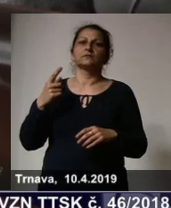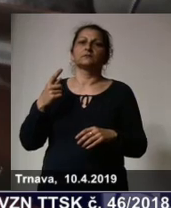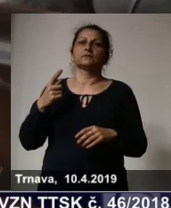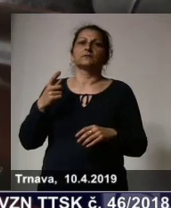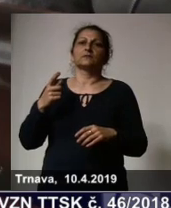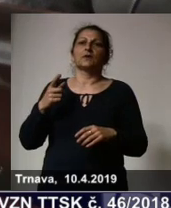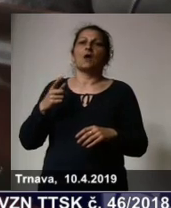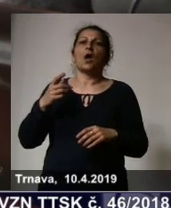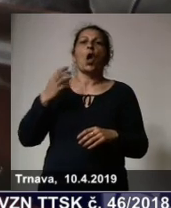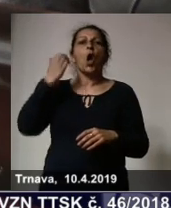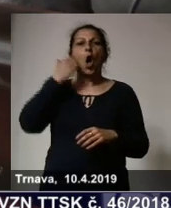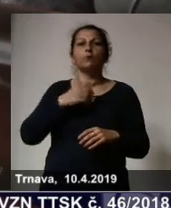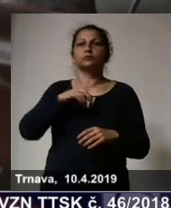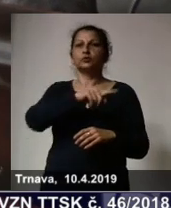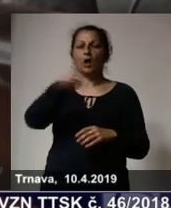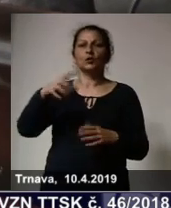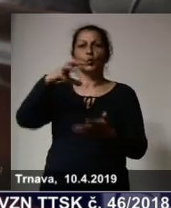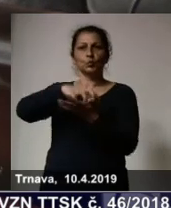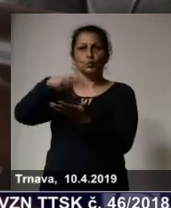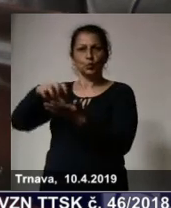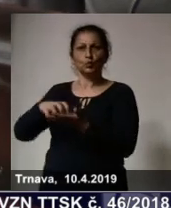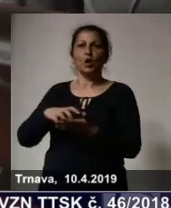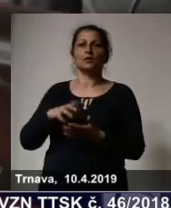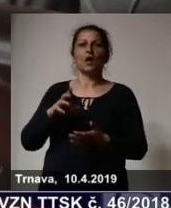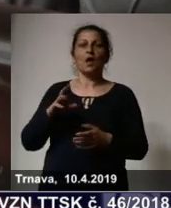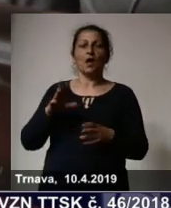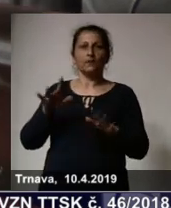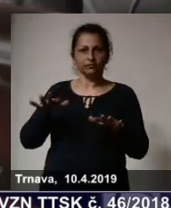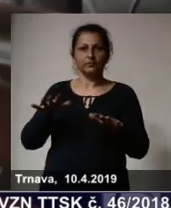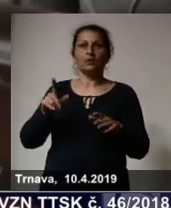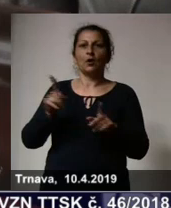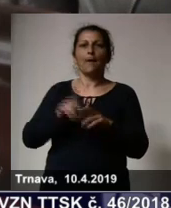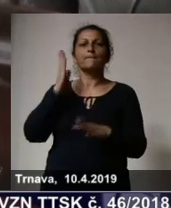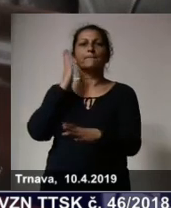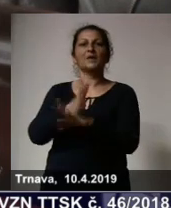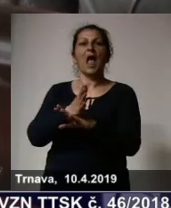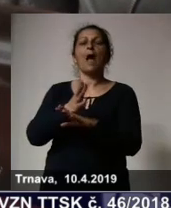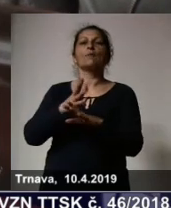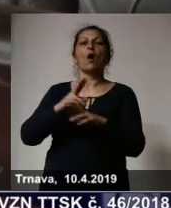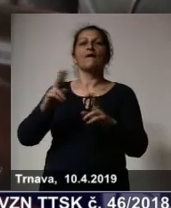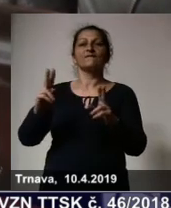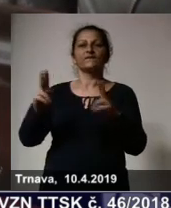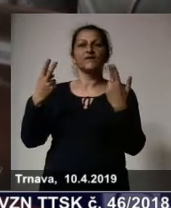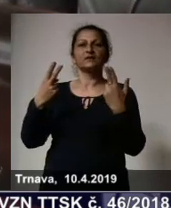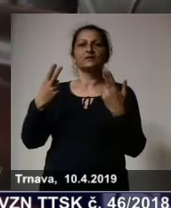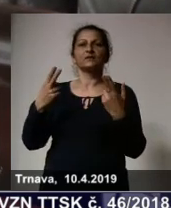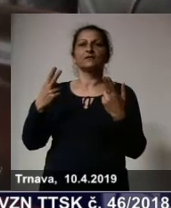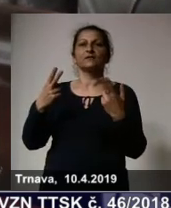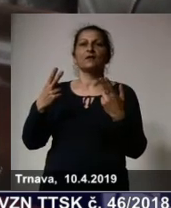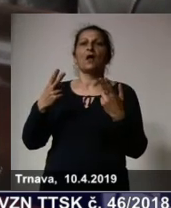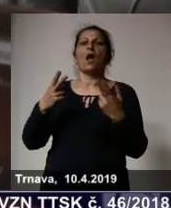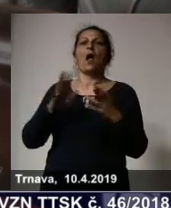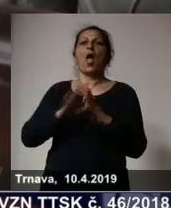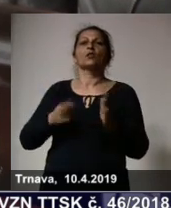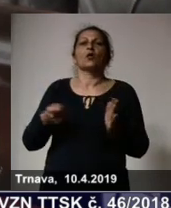Čiže občianske združenia sú definované aj priamo o výzve a rozsah teda by sa doplnil